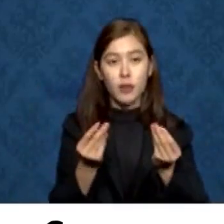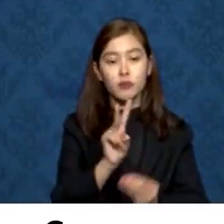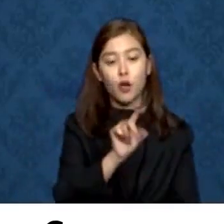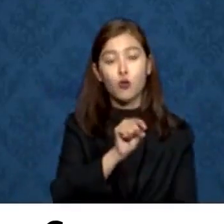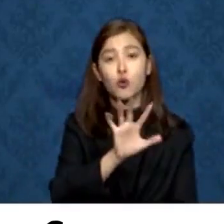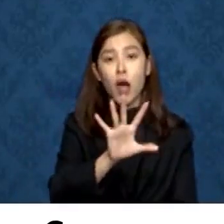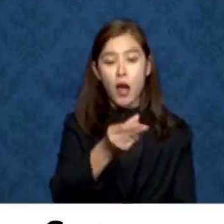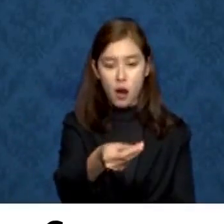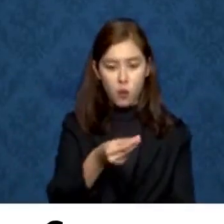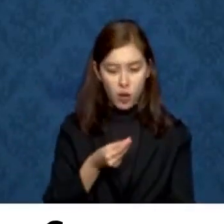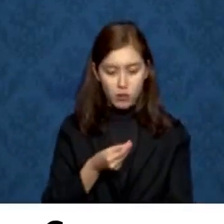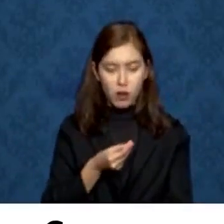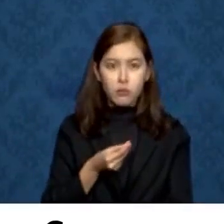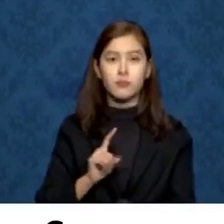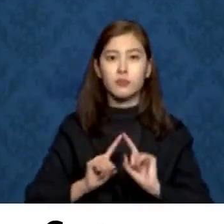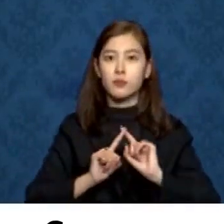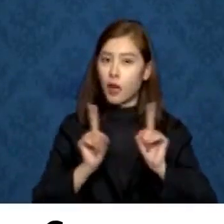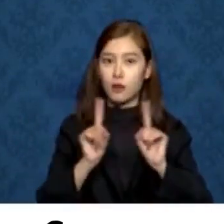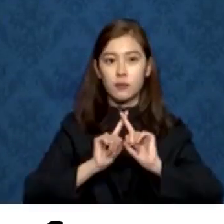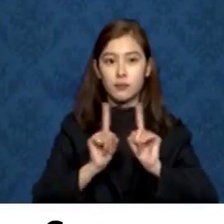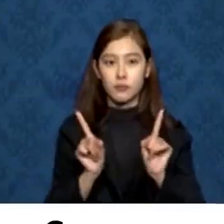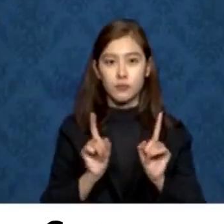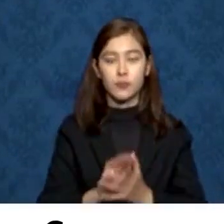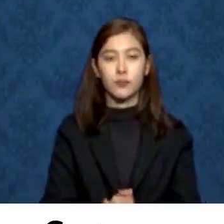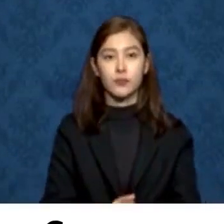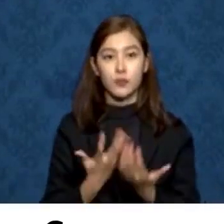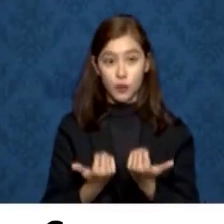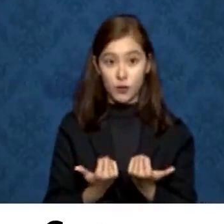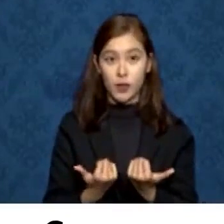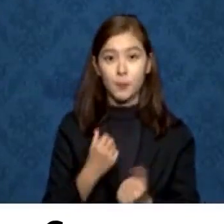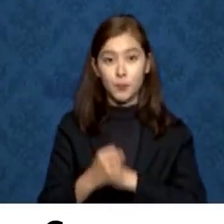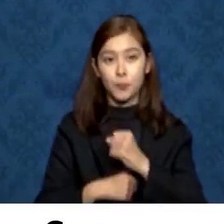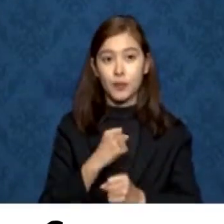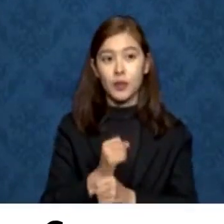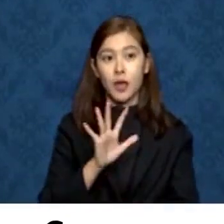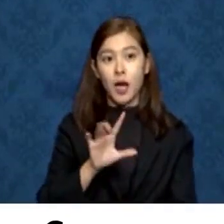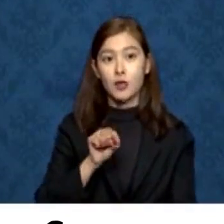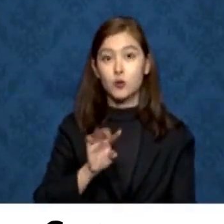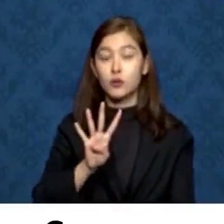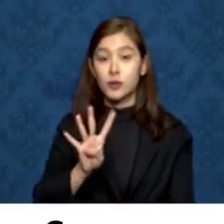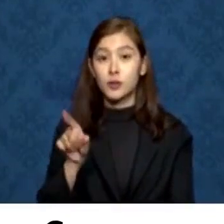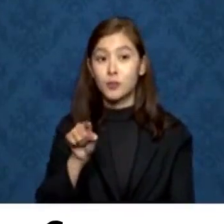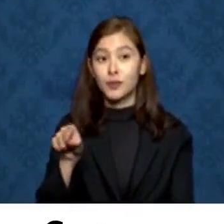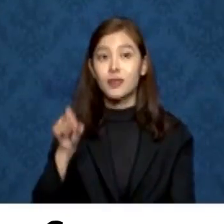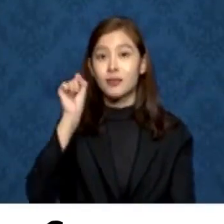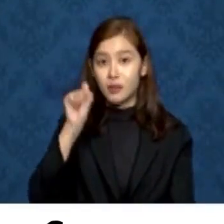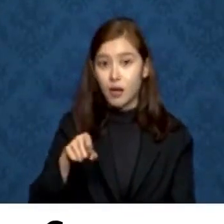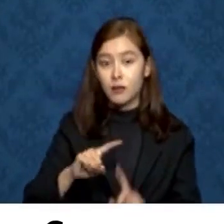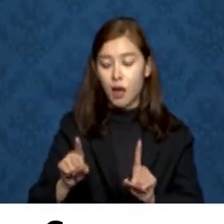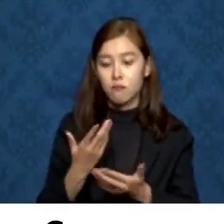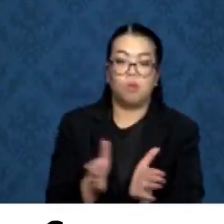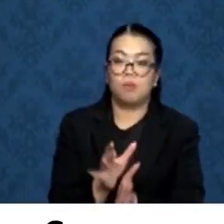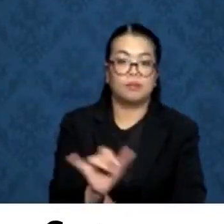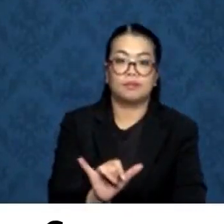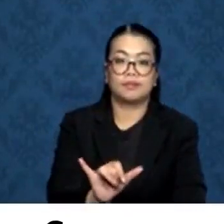รายจ่ายของบุคลากรเหมือนซื้อของใช่มั้ยอ่าแต่กลายเป็นว่าคนนึงดาวคนนึงผ่อนต่อครับแล้วก็เนี่ยพอไปเพิ่ม